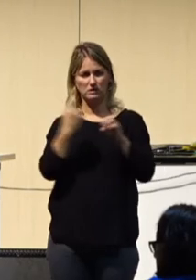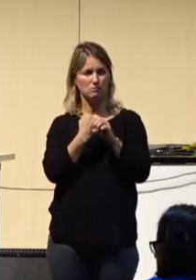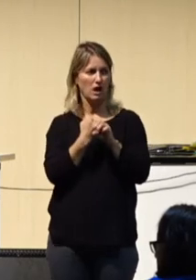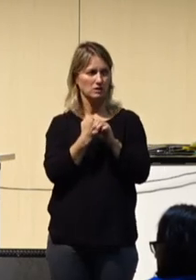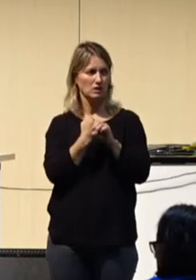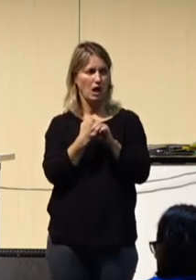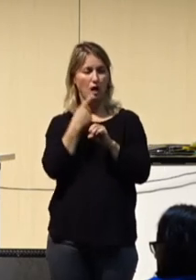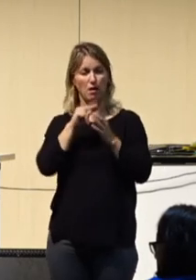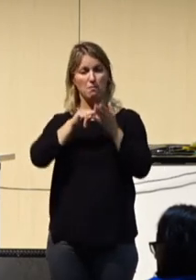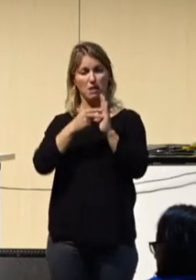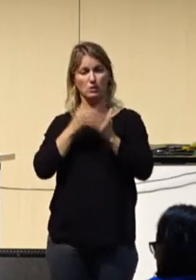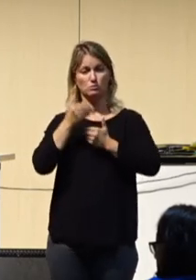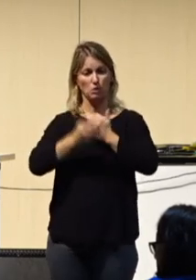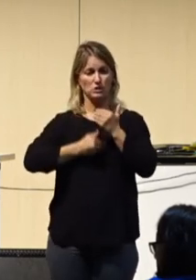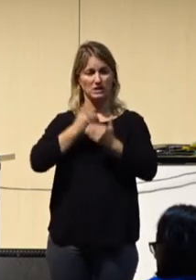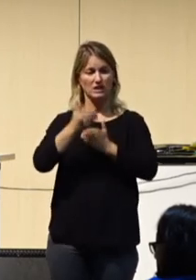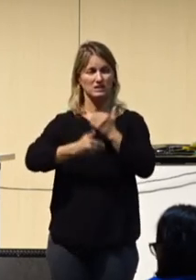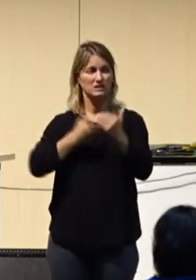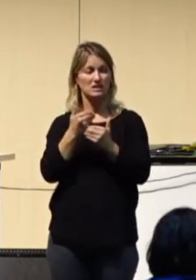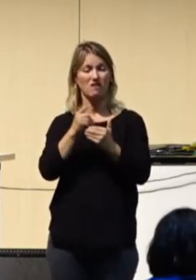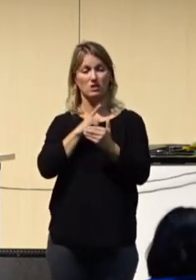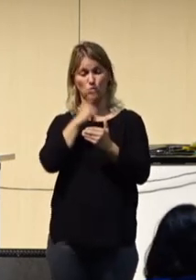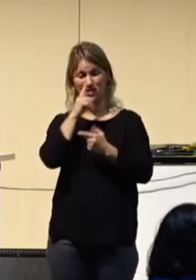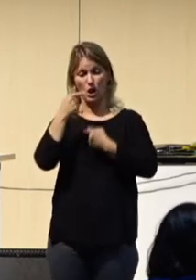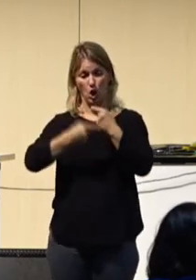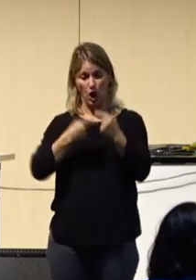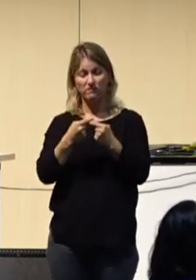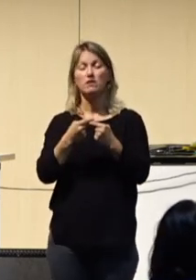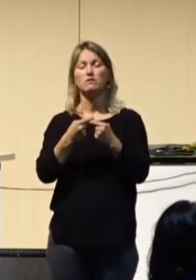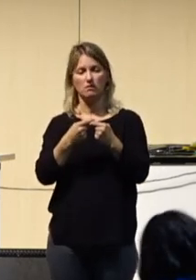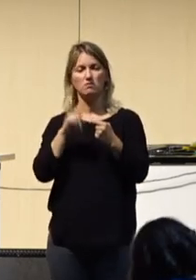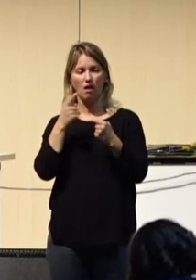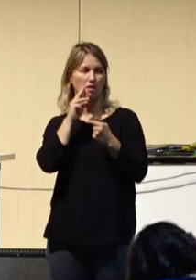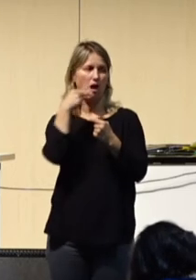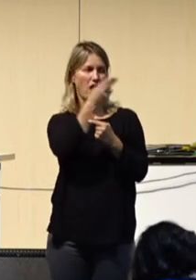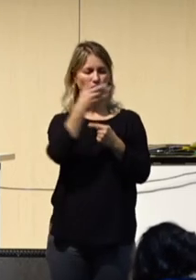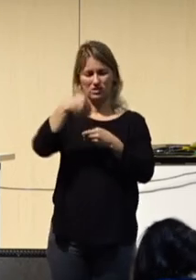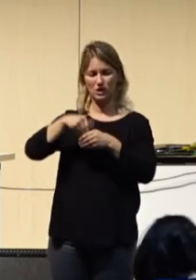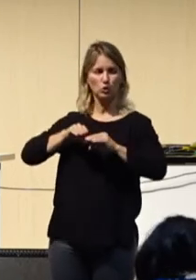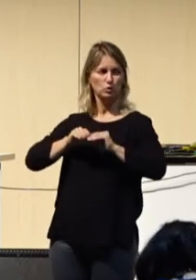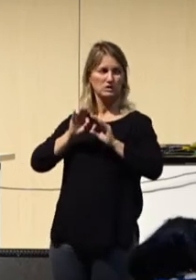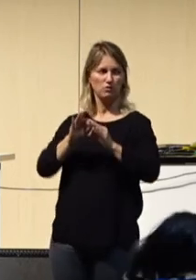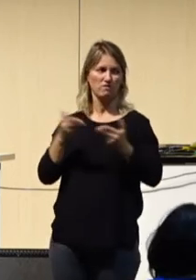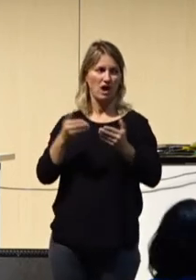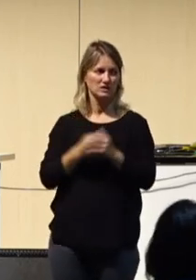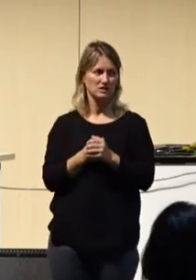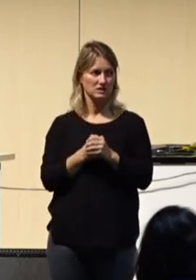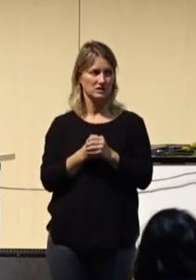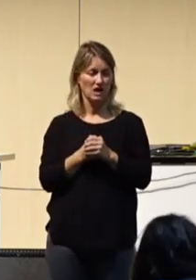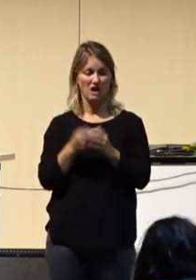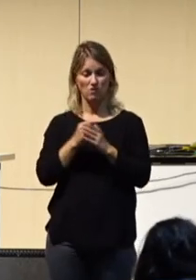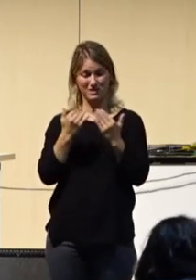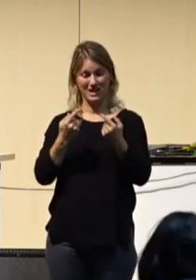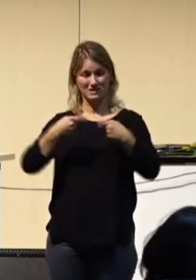Planungsprozess, der kann dann sozusagen auch die Frage beantworten, was für Nutzungen dort stattfinden. Eine singuläre Prüfung des Grundstücks in